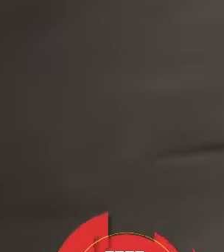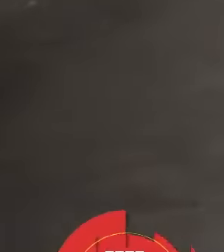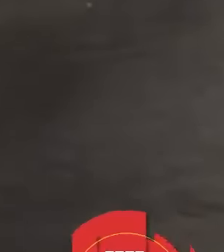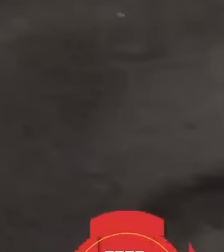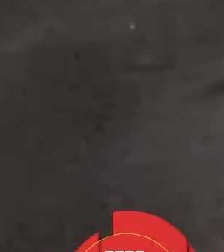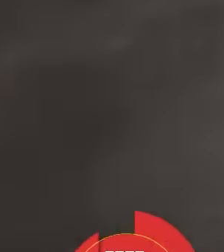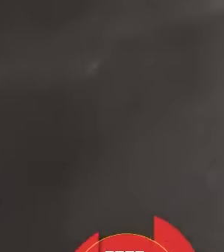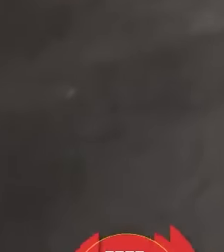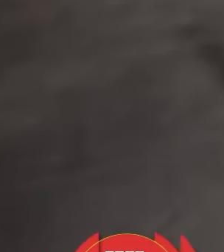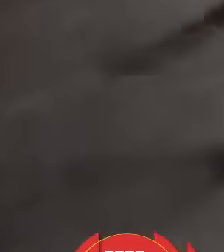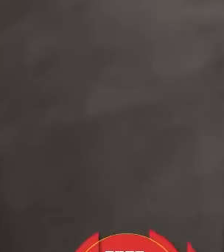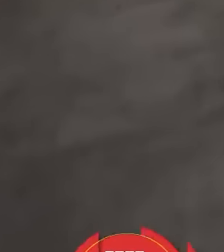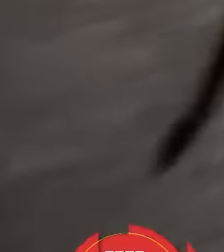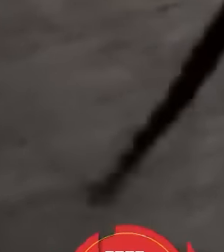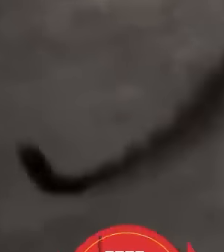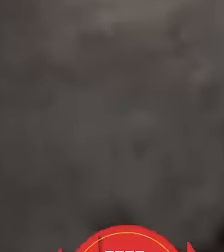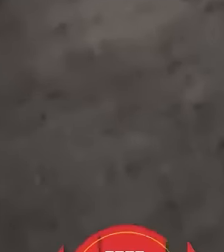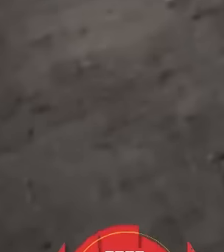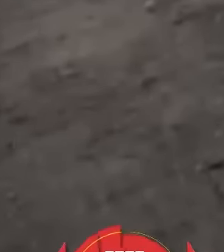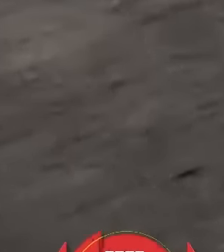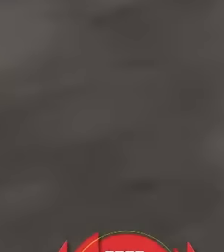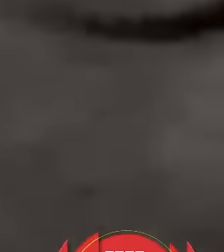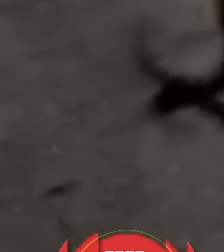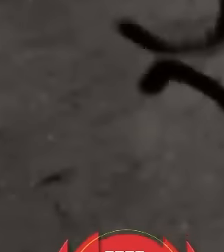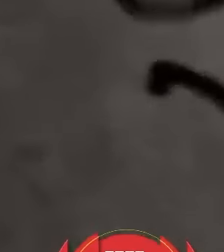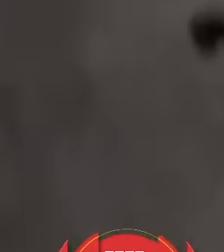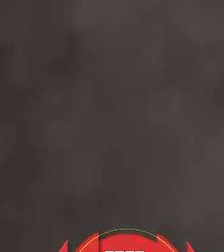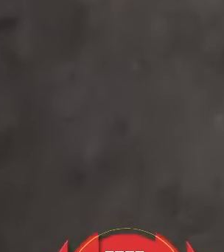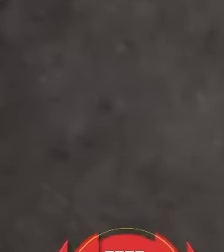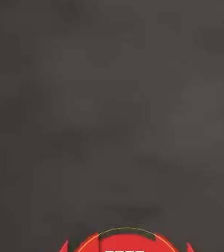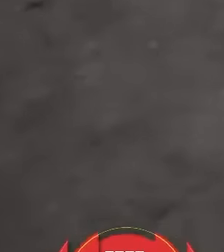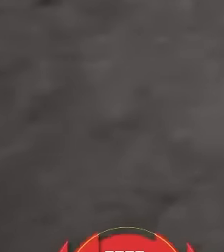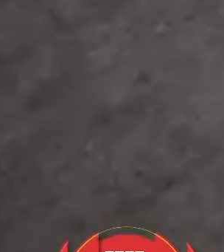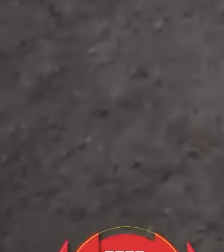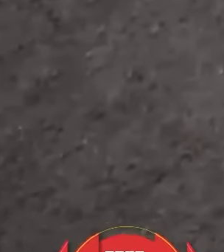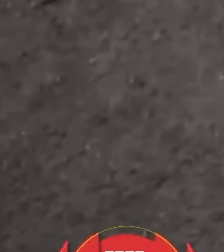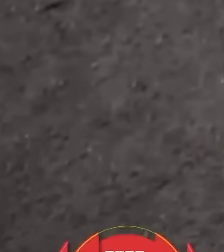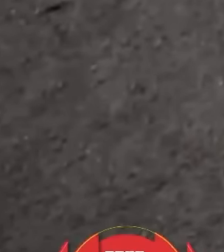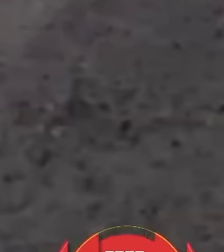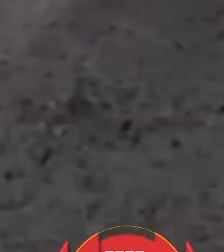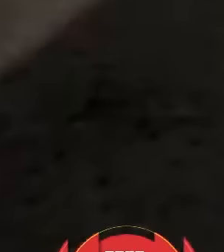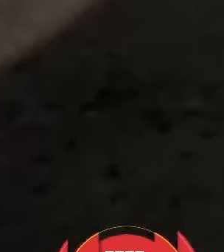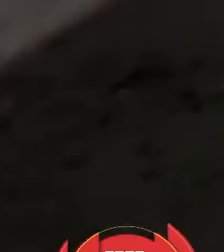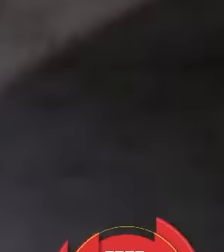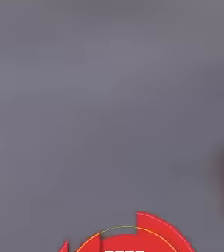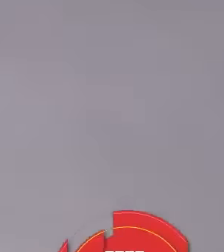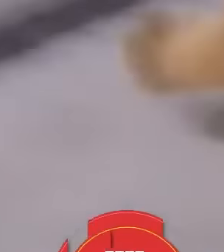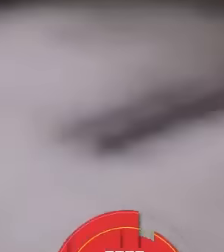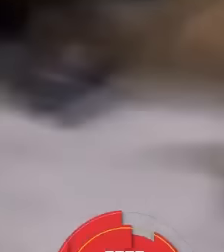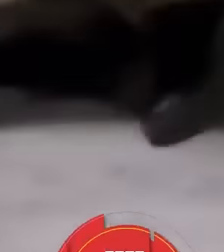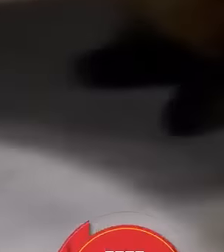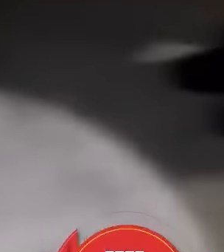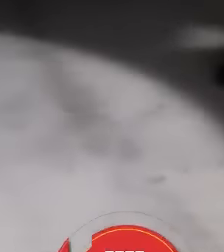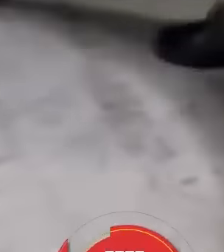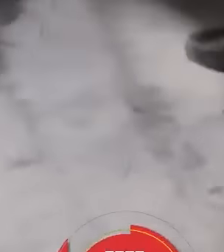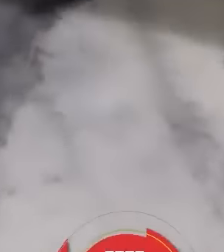จอสุนัขเจอหมายืนอยู่กลางถนนเข้าไปชัดๆอุ้ยลายมันขึ้นอะจังหวะลายมันขึ้นเนี่ยมันคงขนลุก